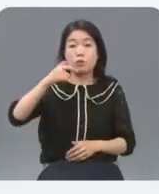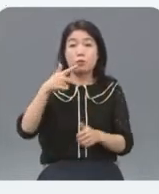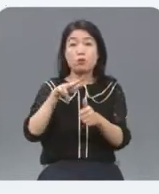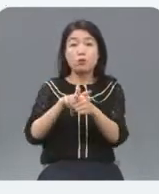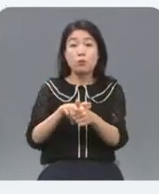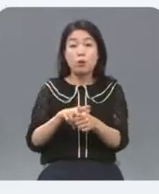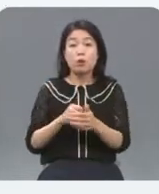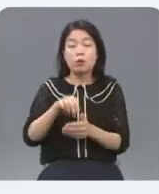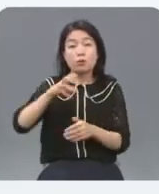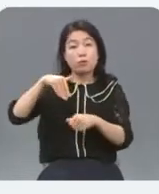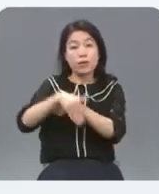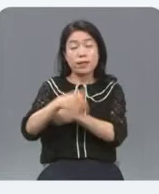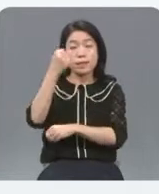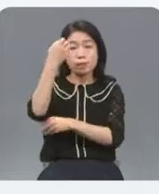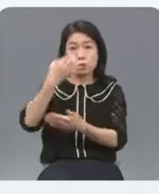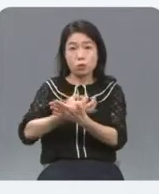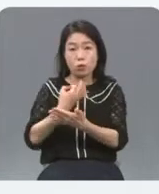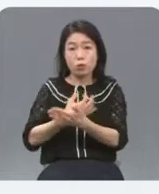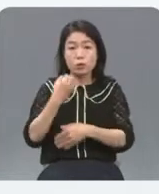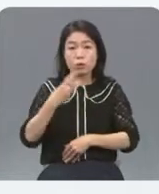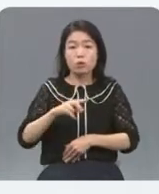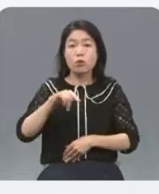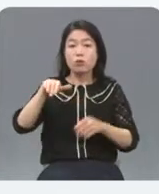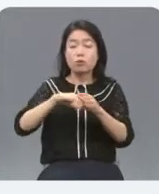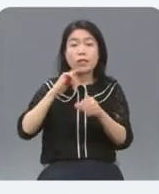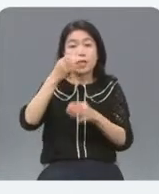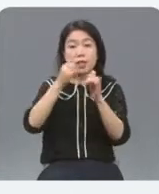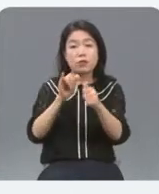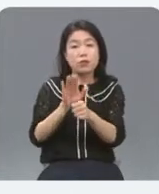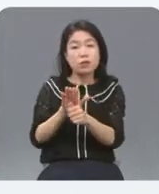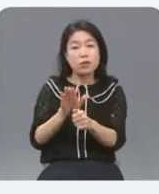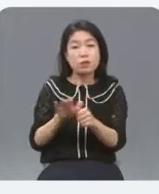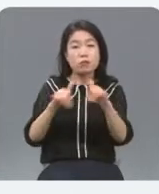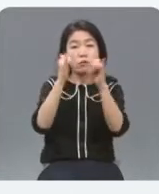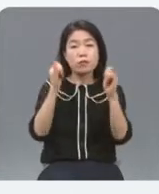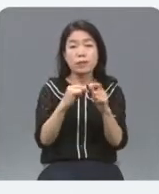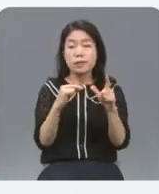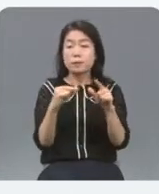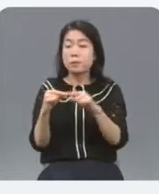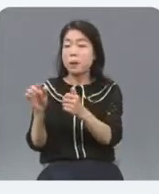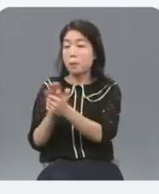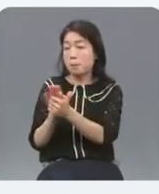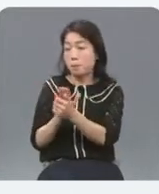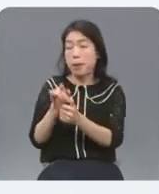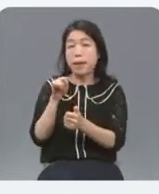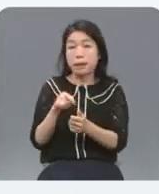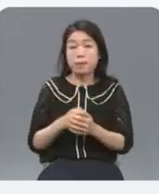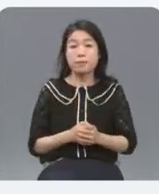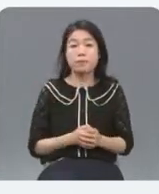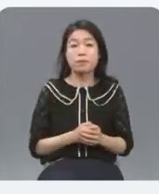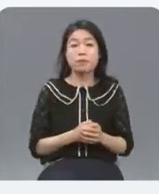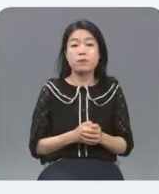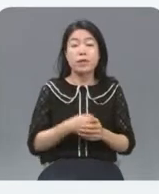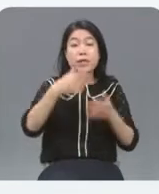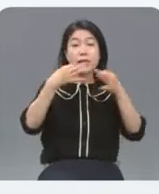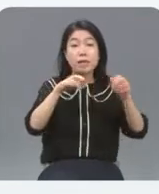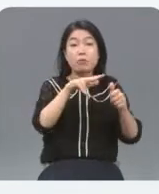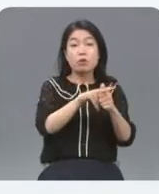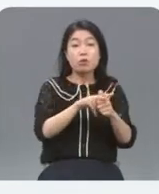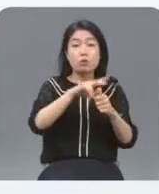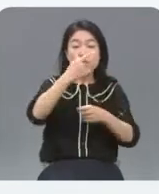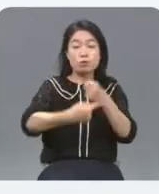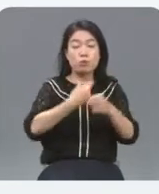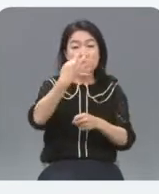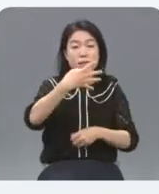후보는 황지영 기본 소득과 문화예술인 지원 사회적 소수자 배려 를 김 주 후보는 연봉